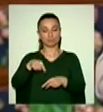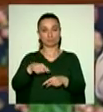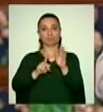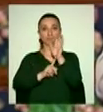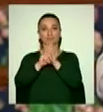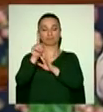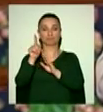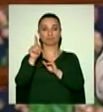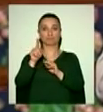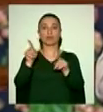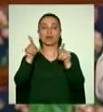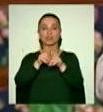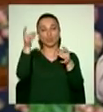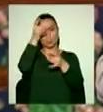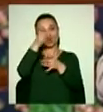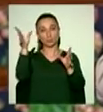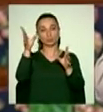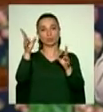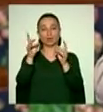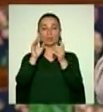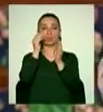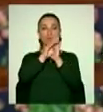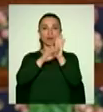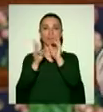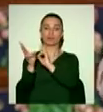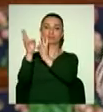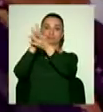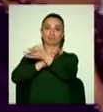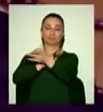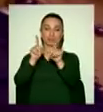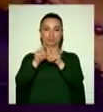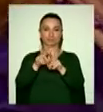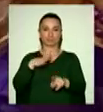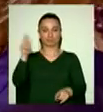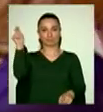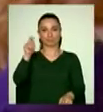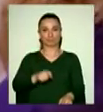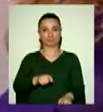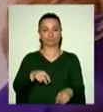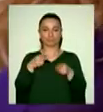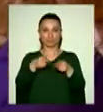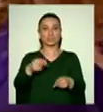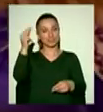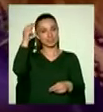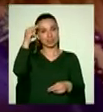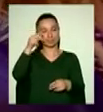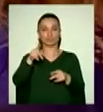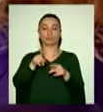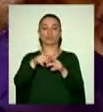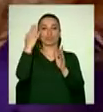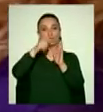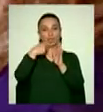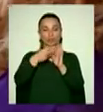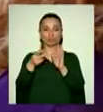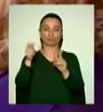წლიდან დავიწყოთ ესეთი კულტურული გაცვლითი პროგრამა. ესე იგი, ჩამოხვედით სასწავლებლად, ჩამოხვედით კინოს გადასაღებად,